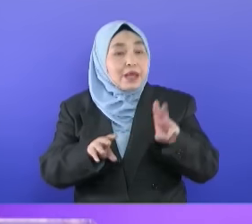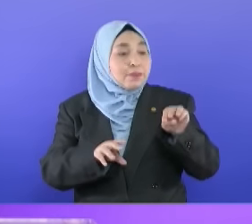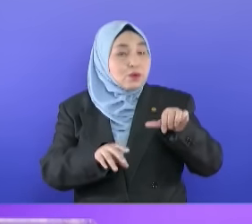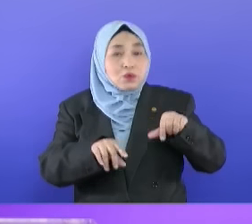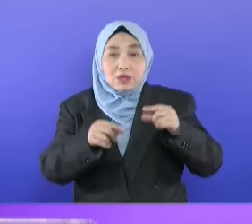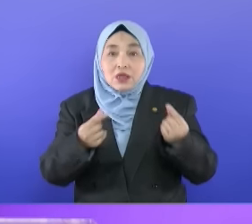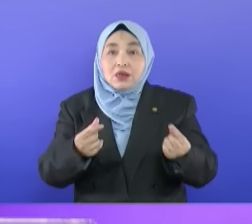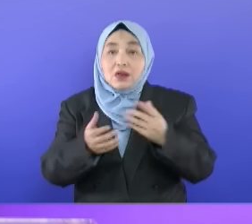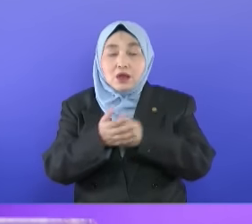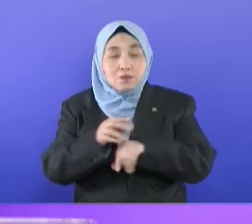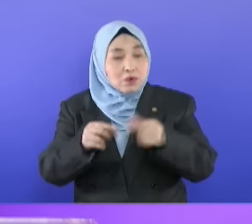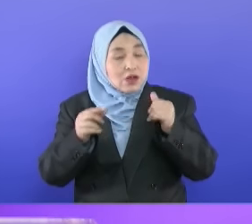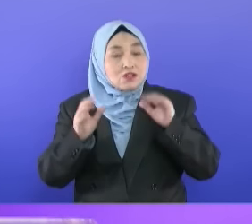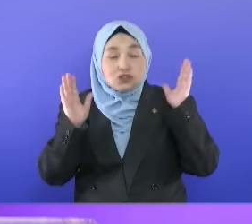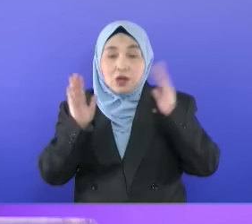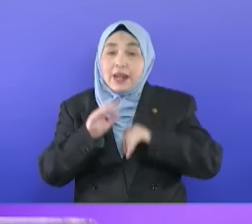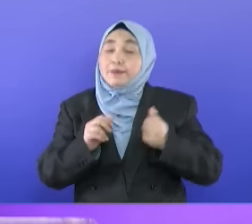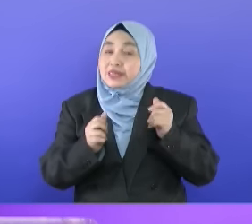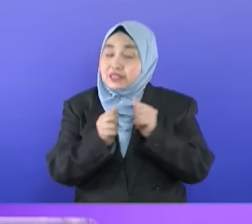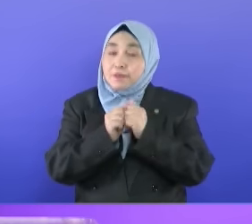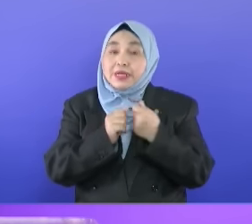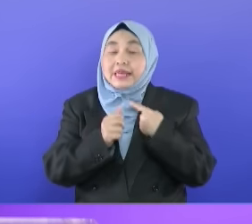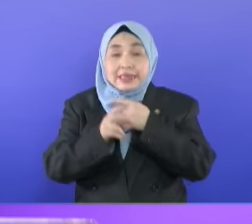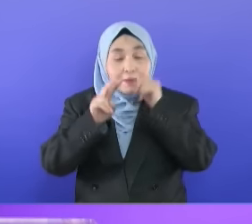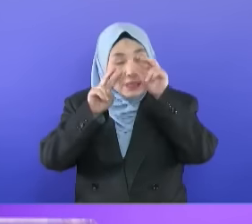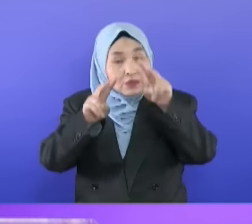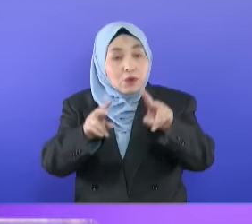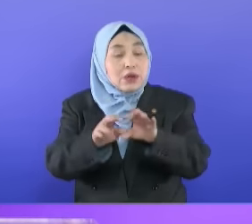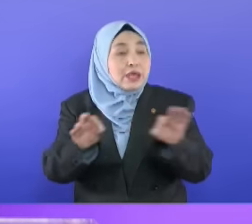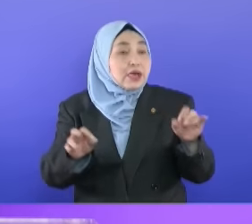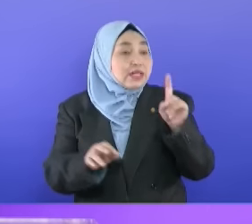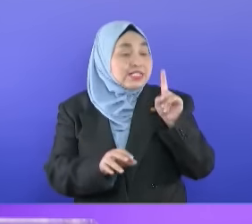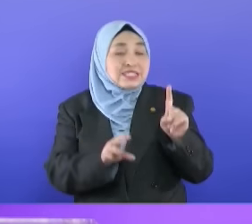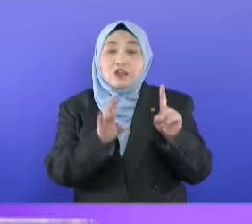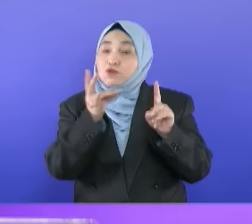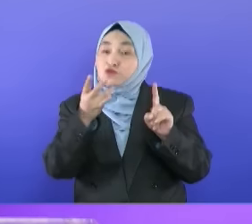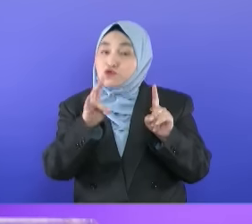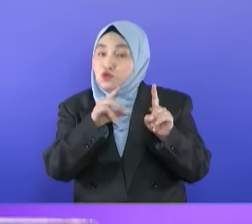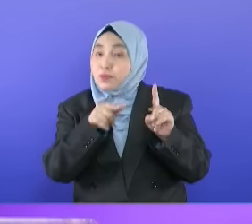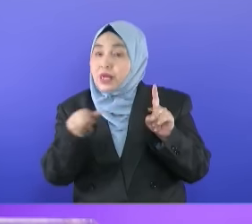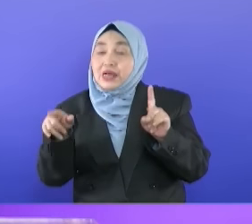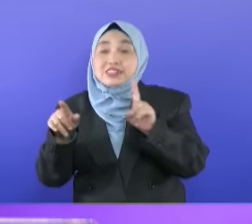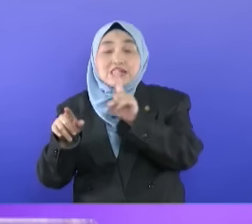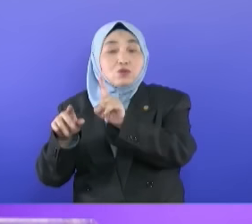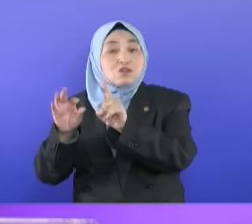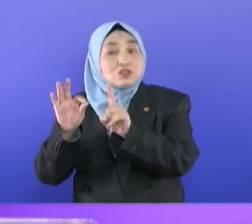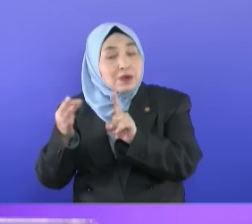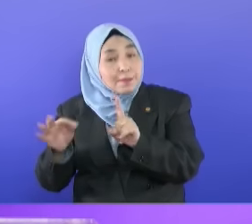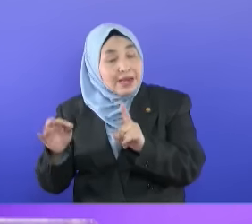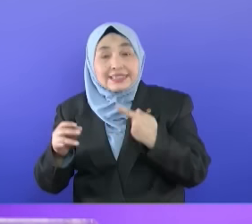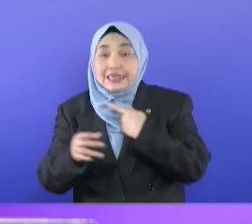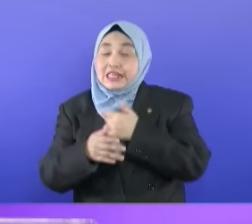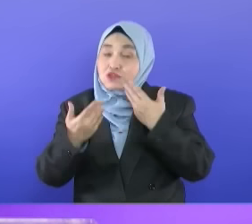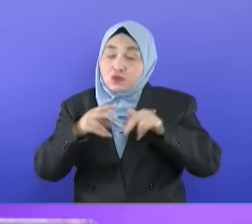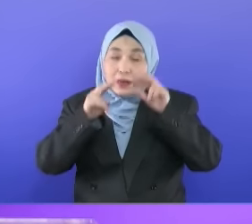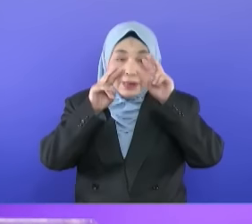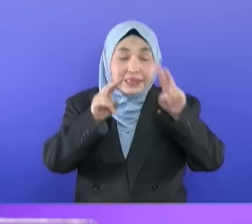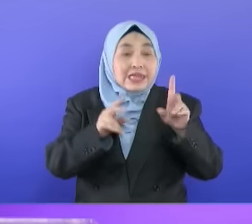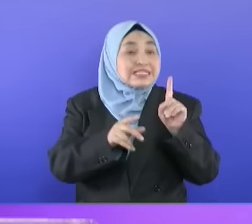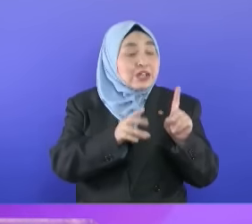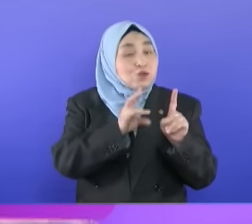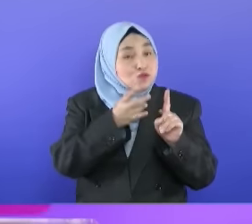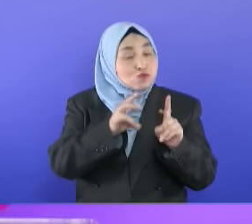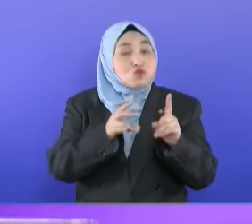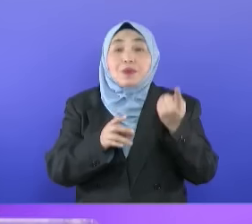pada hari ini untuk sama-sama kita melihat kepada ayat yang ke 117 sehingga ayat yang ke-119 dan sudah pun kita melihat 117